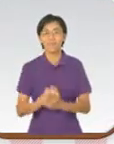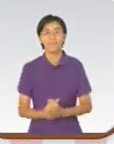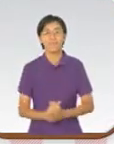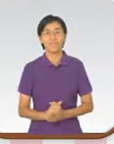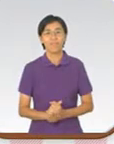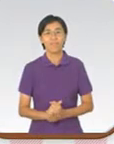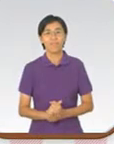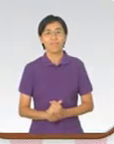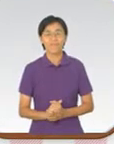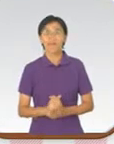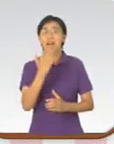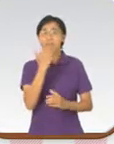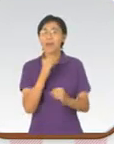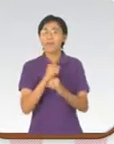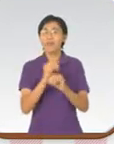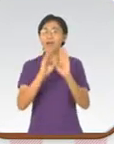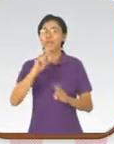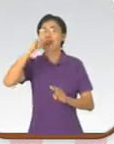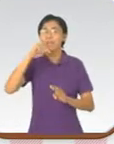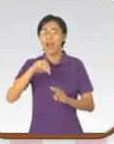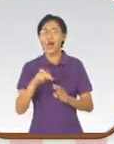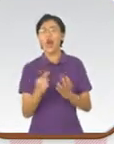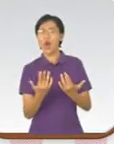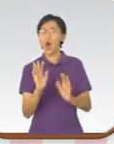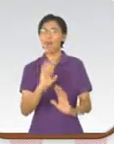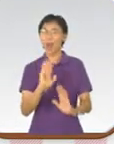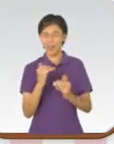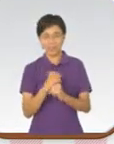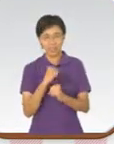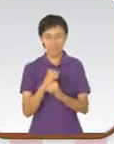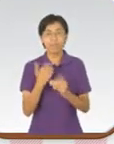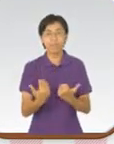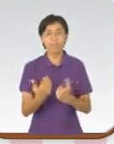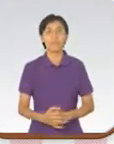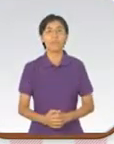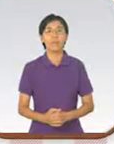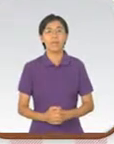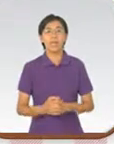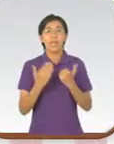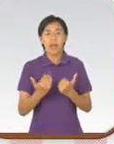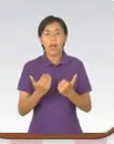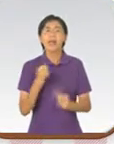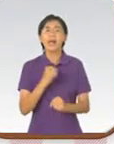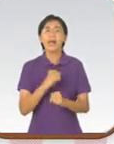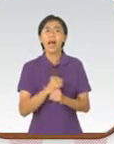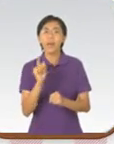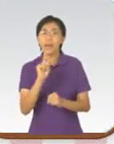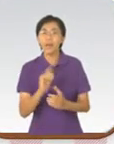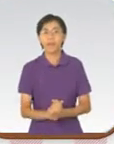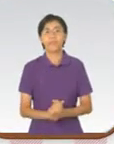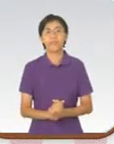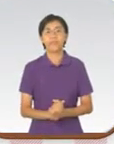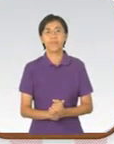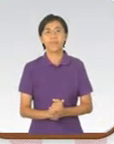างั้นไม่รอช้าแล้วครับอดใจไม่ไหวเริ่มตรงไหนดีก่อน เริ่มจากการตีวิปปิ้งครีมก่อนละกันค่ะ ส่วนผสมมีอะไรบ้าง นะคะก็จะมีวิปปิ้งครี